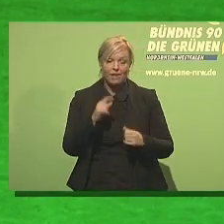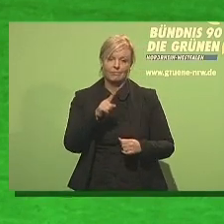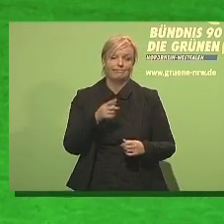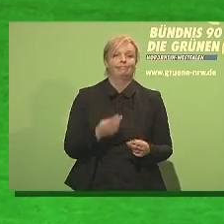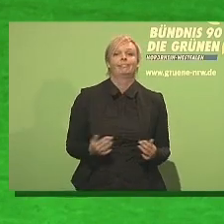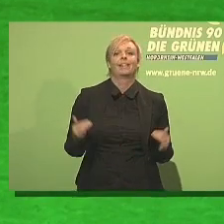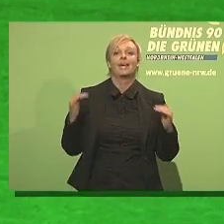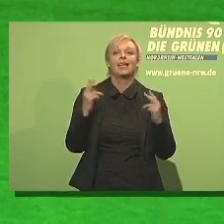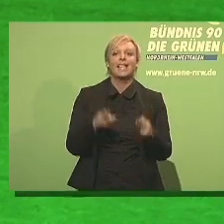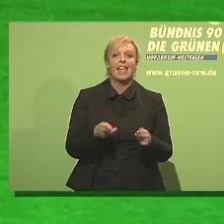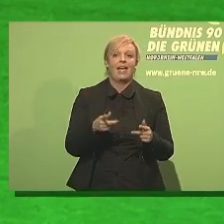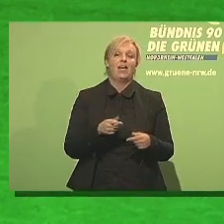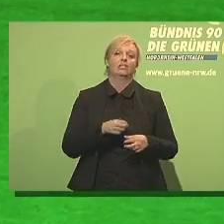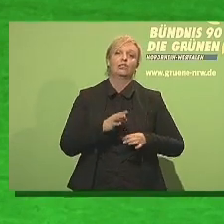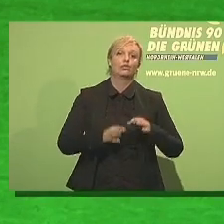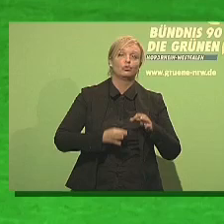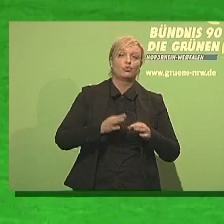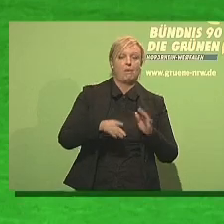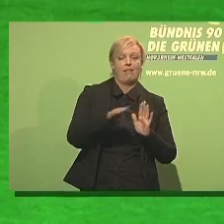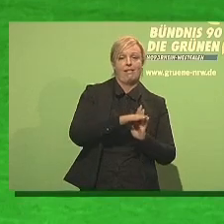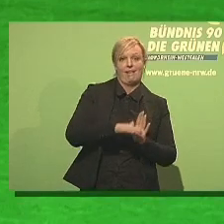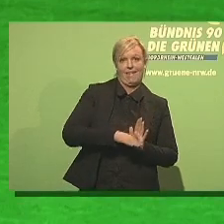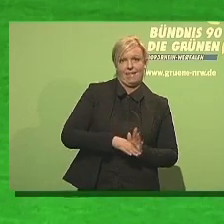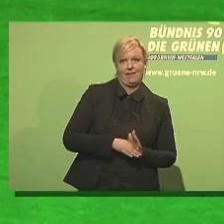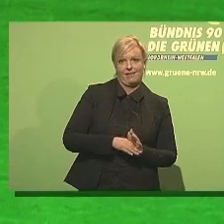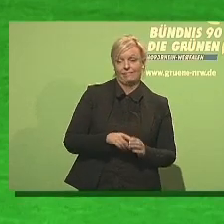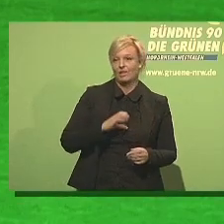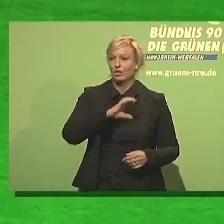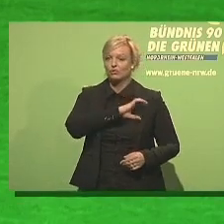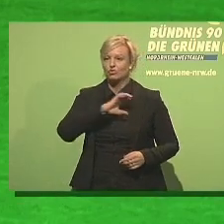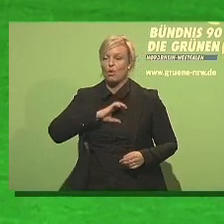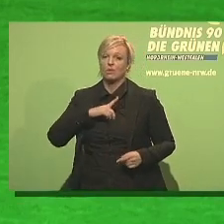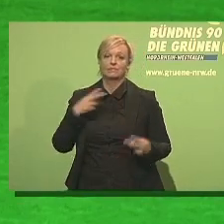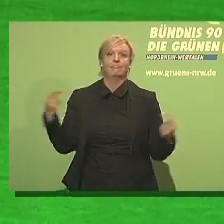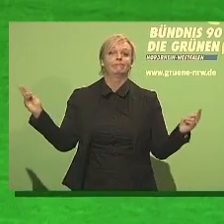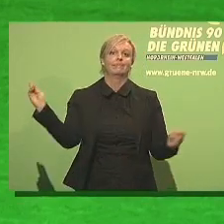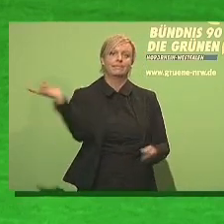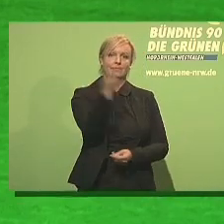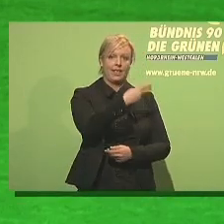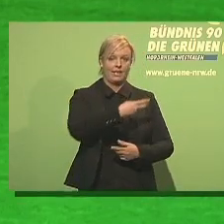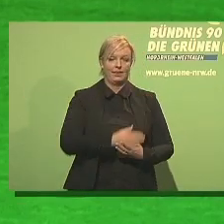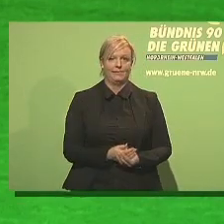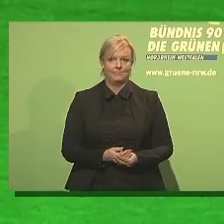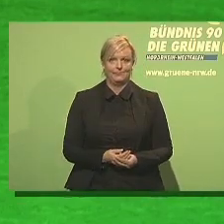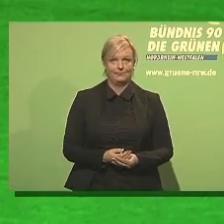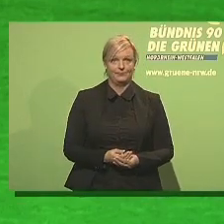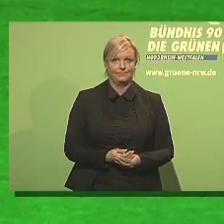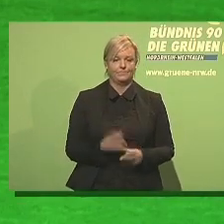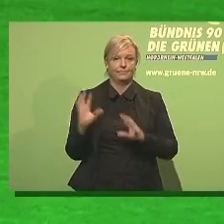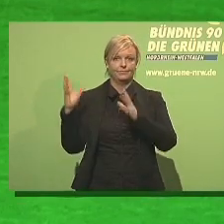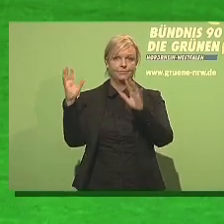und faire Chancen für alle Marktteilnehmer. Liebe Grüne,